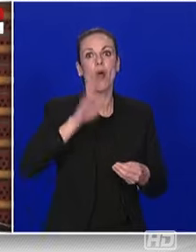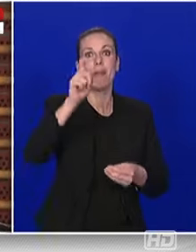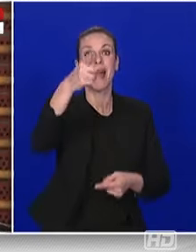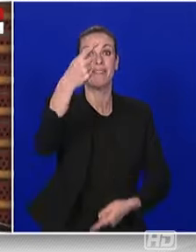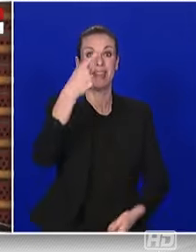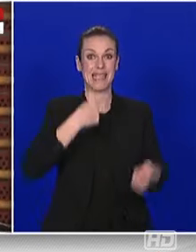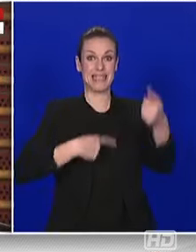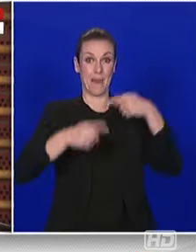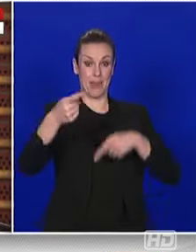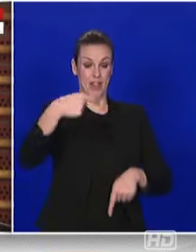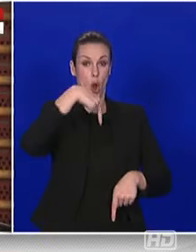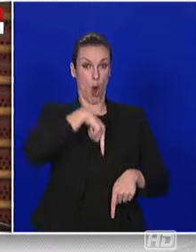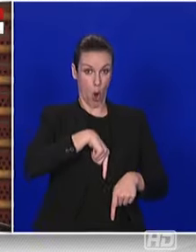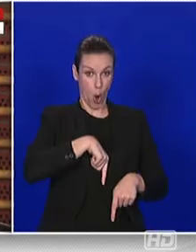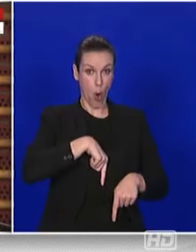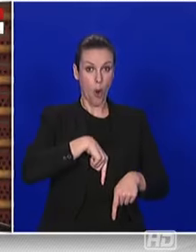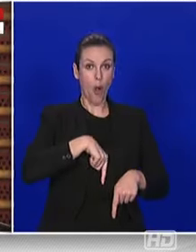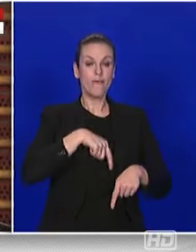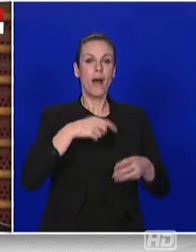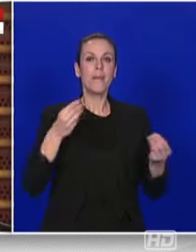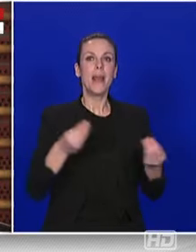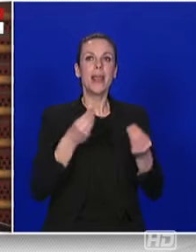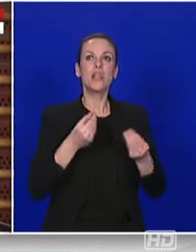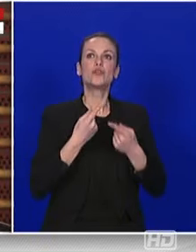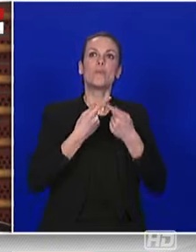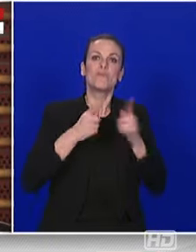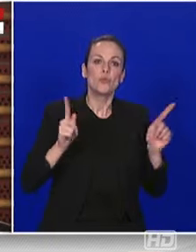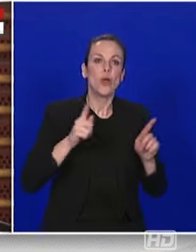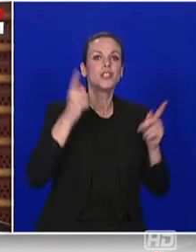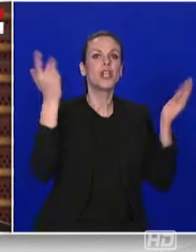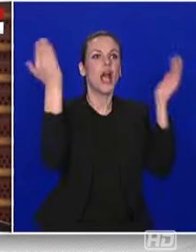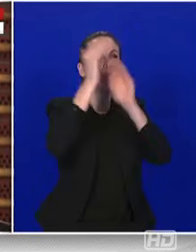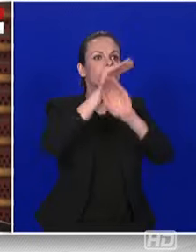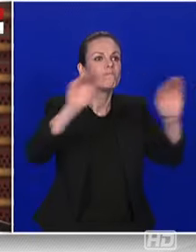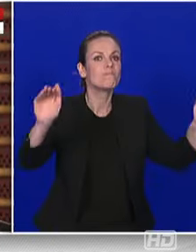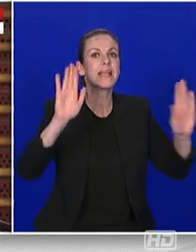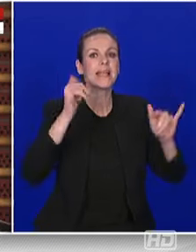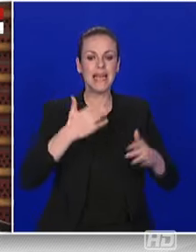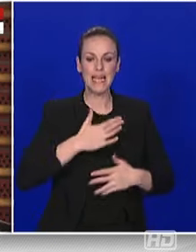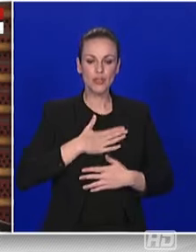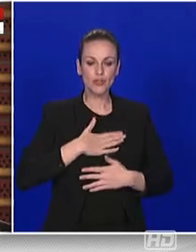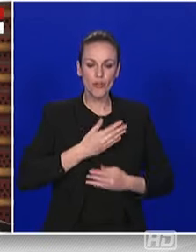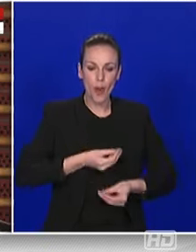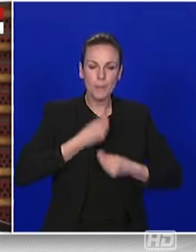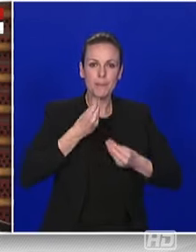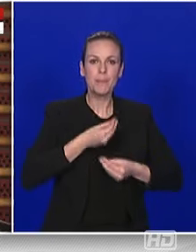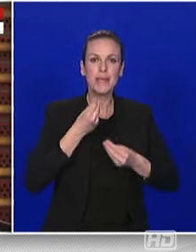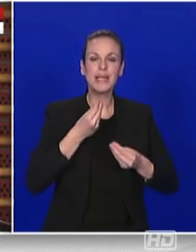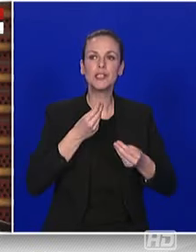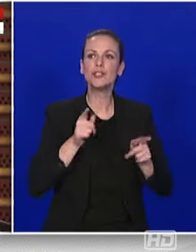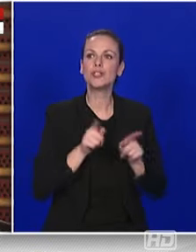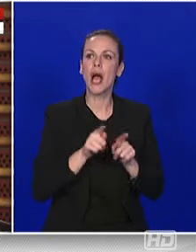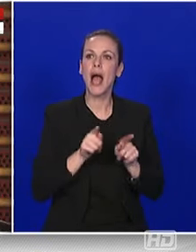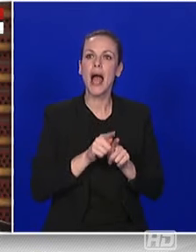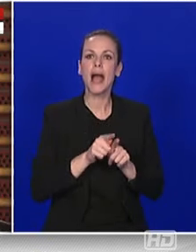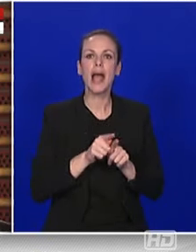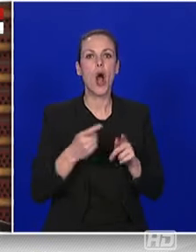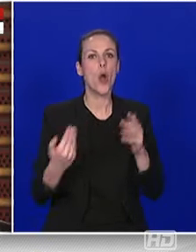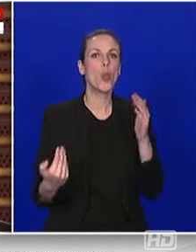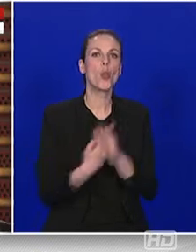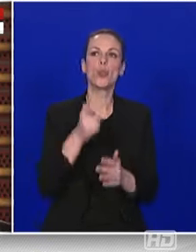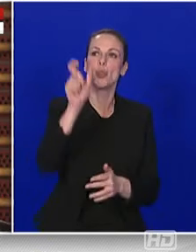tu, pa možda nekim drugim riječima javnosti uputiti ili svojim riječima uputiti kao novo lice